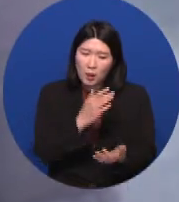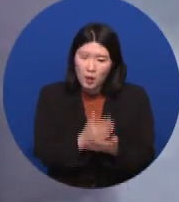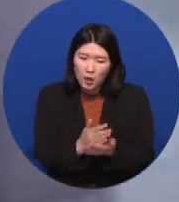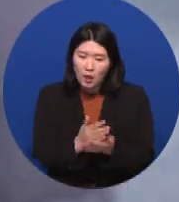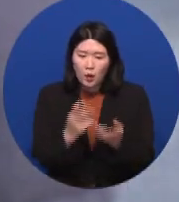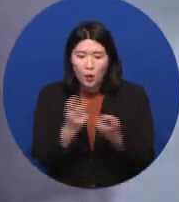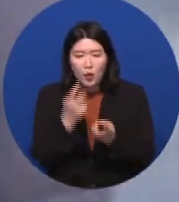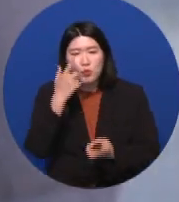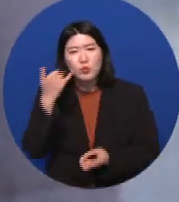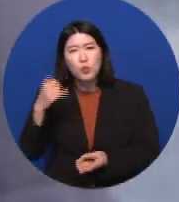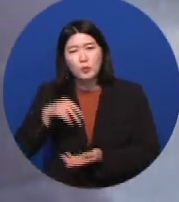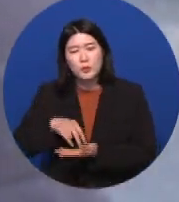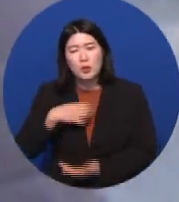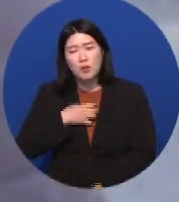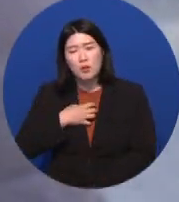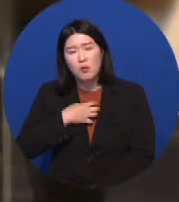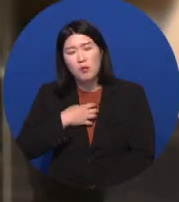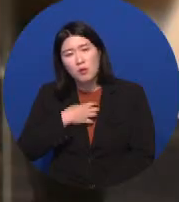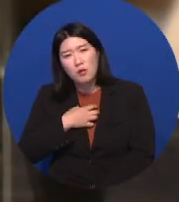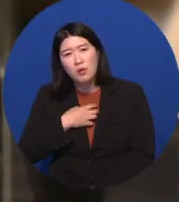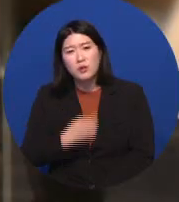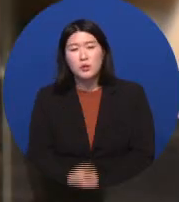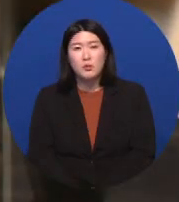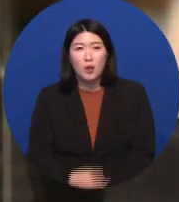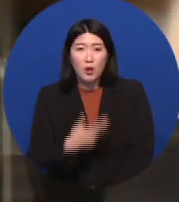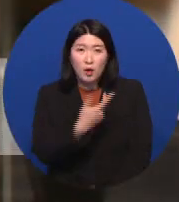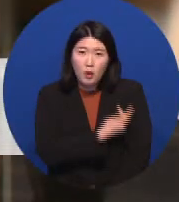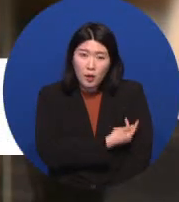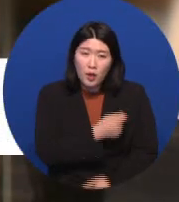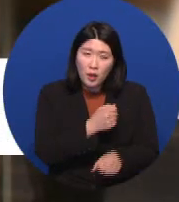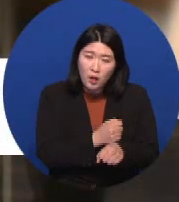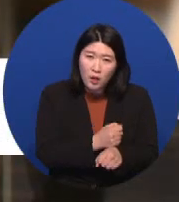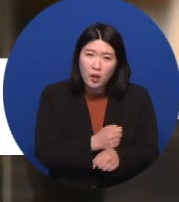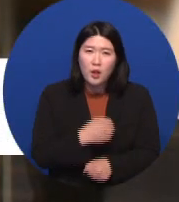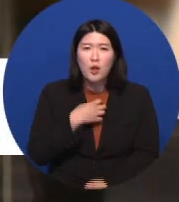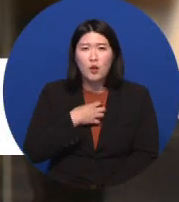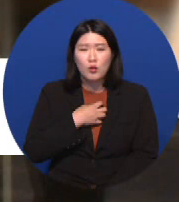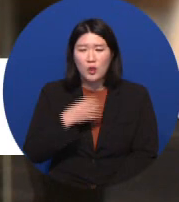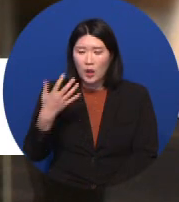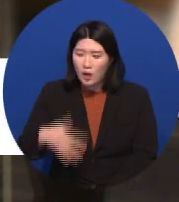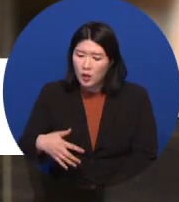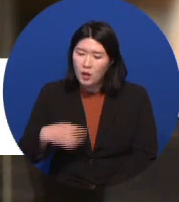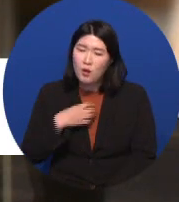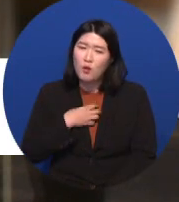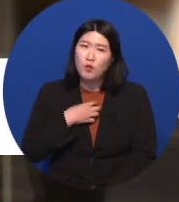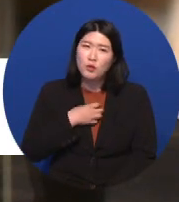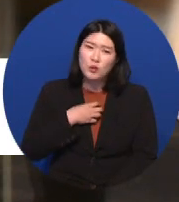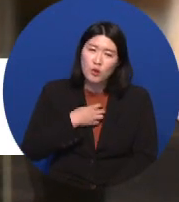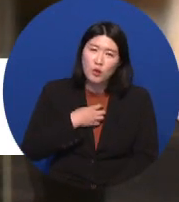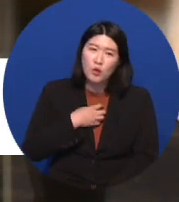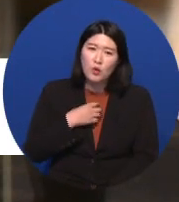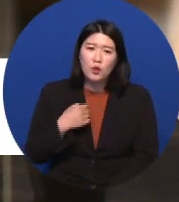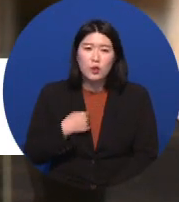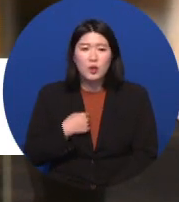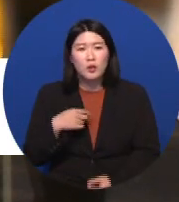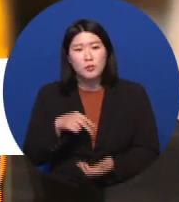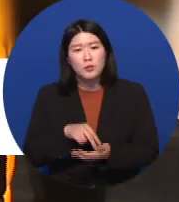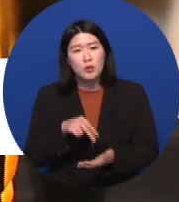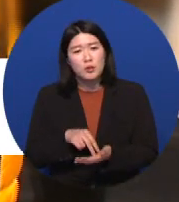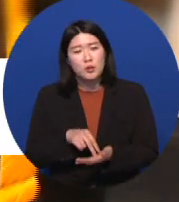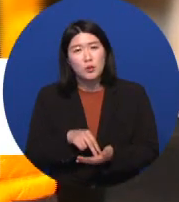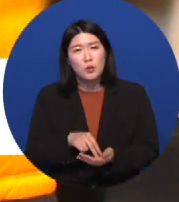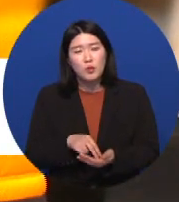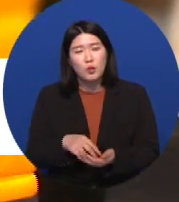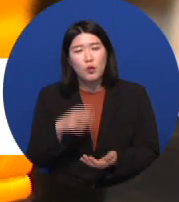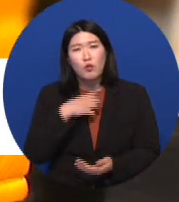걱정은 이만저만이 아닙니다. 주사를 맞아도 걱정이고 안 맞아도 걱정이고 모여 있는데